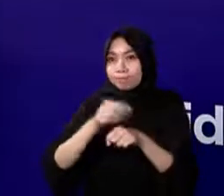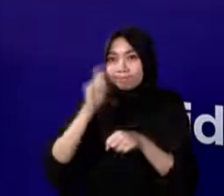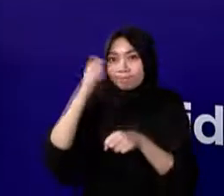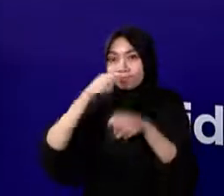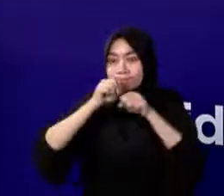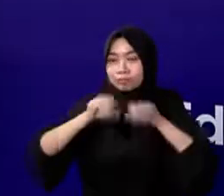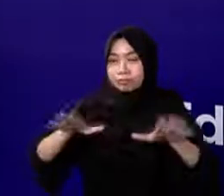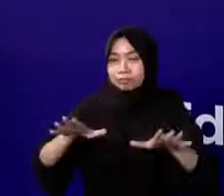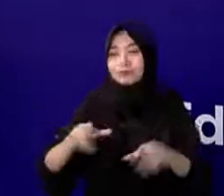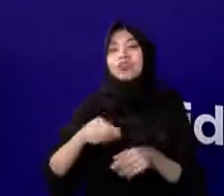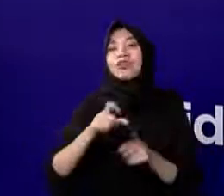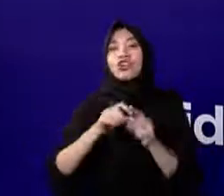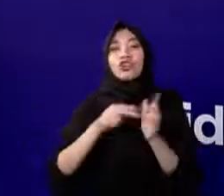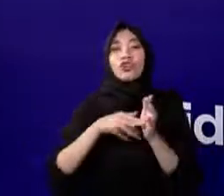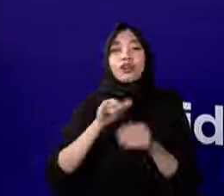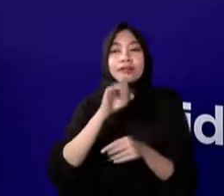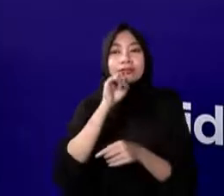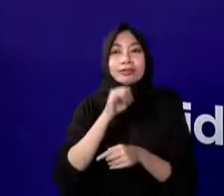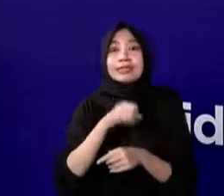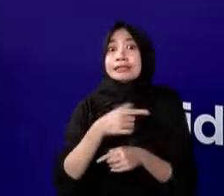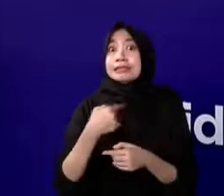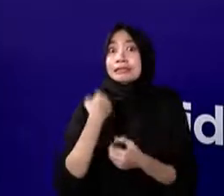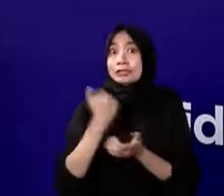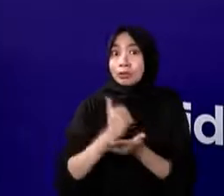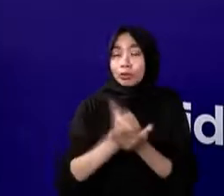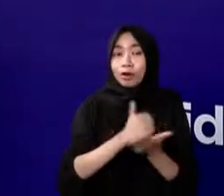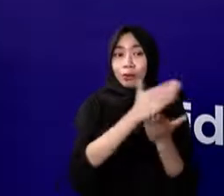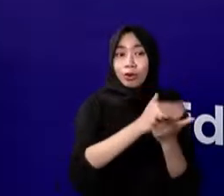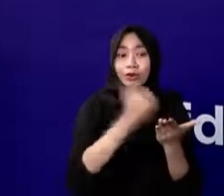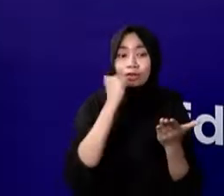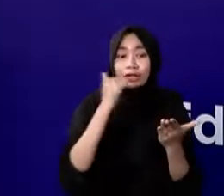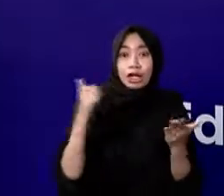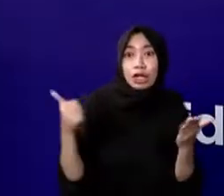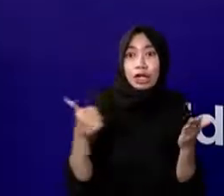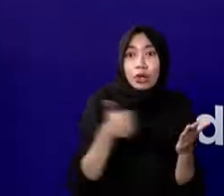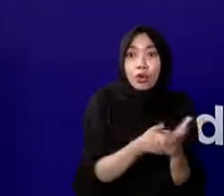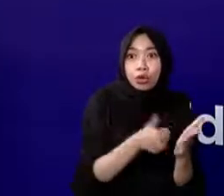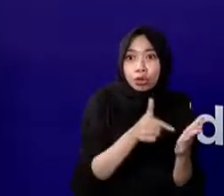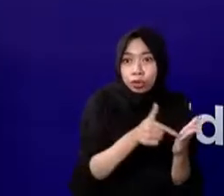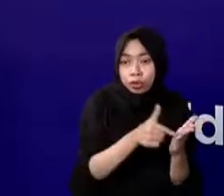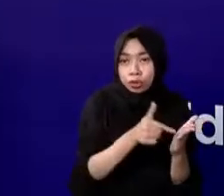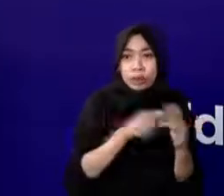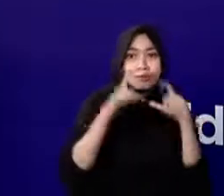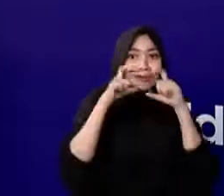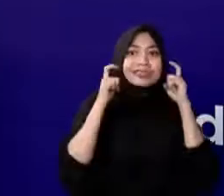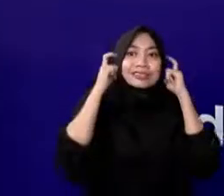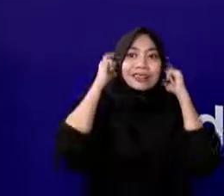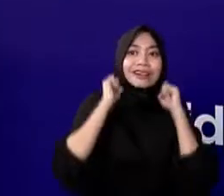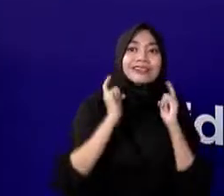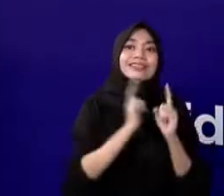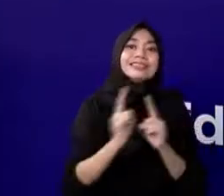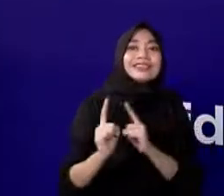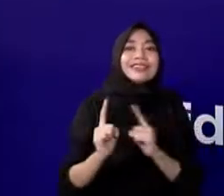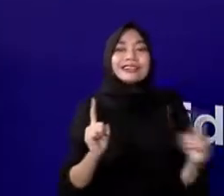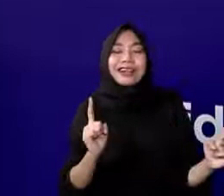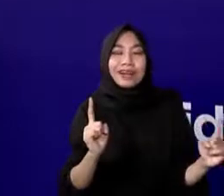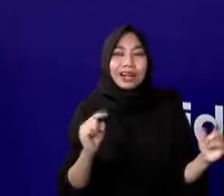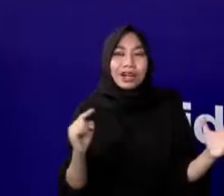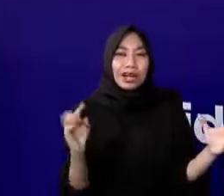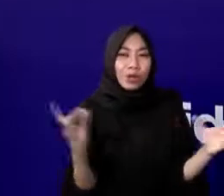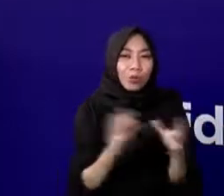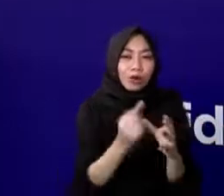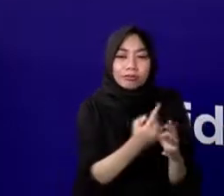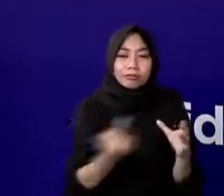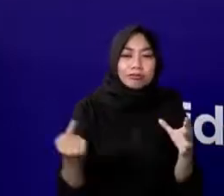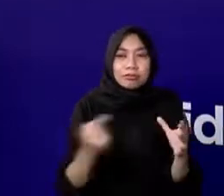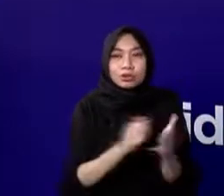COVID-19 Bapak Doni Monardo, apa yang kita lakukan agar disiplin dan patuh memakai masker, menjaga jarak dan menghindari kerumunan